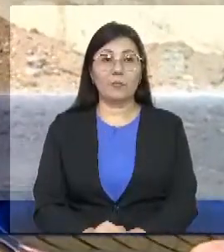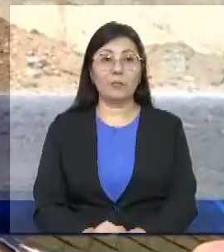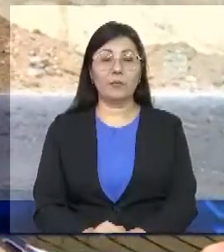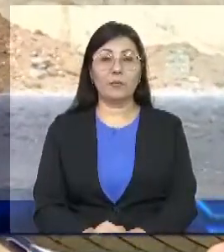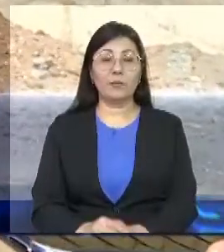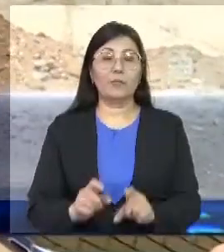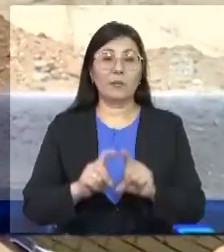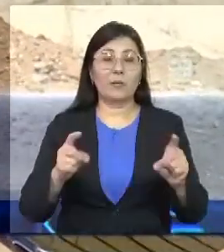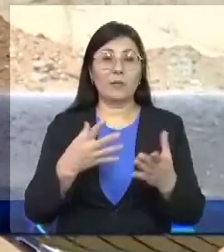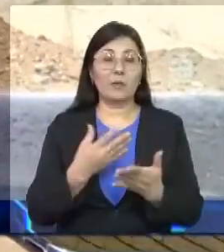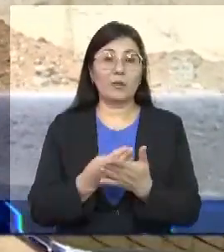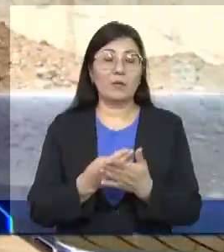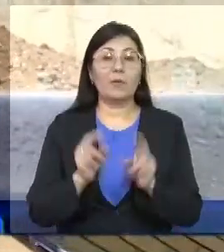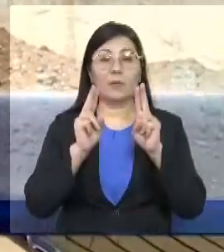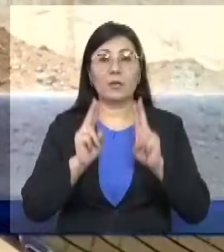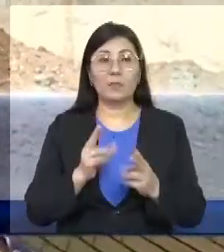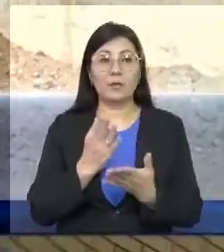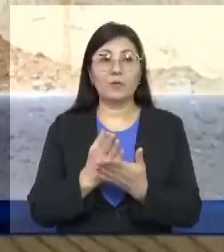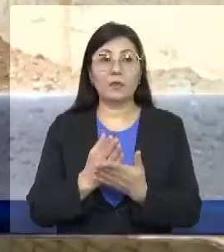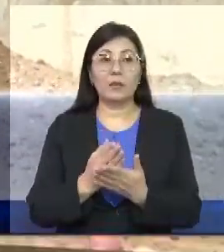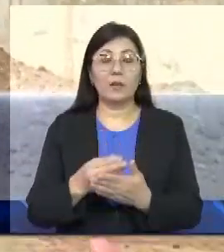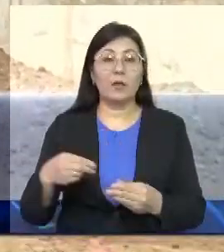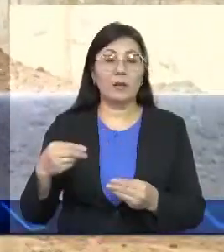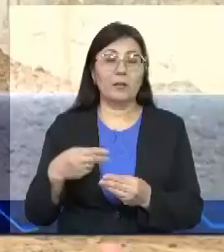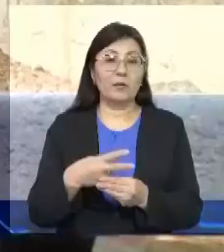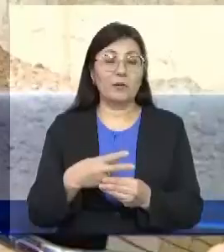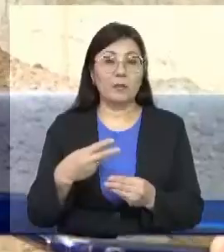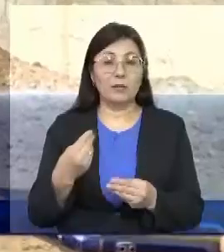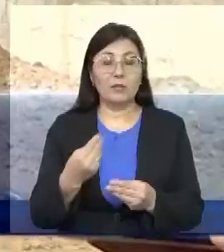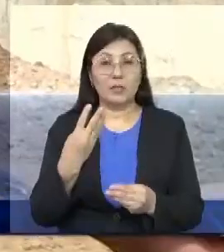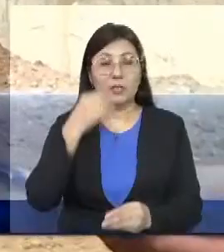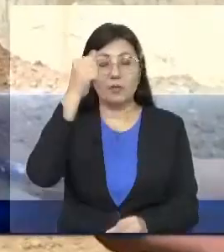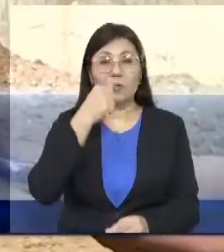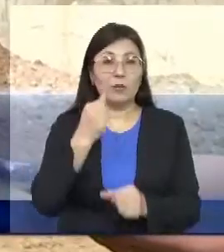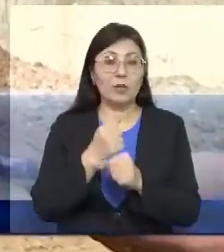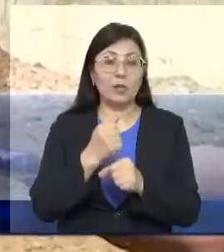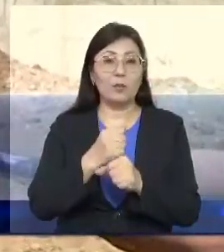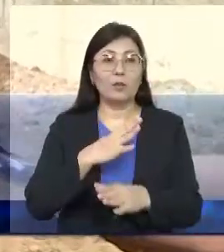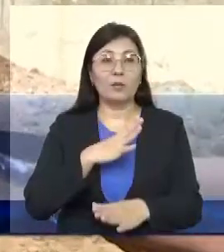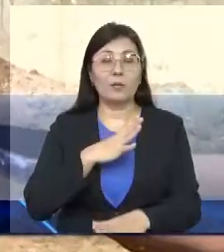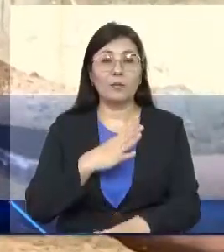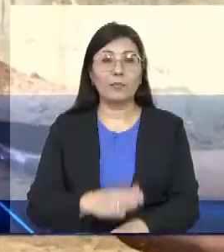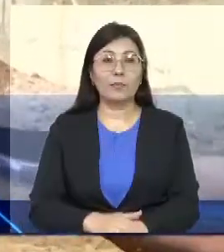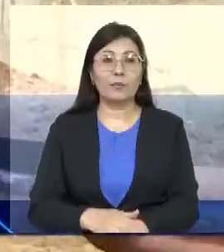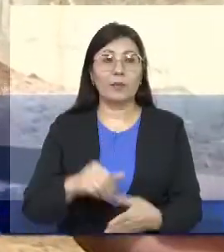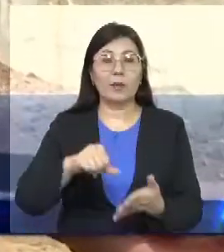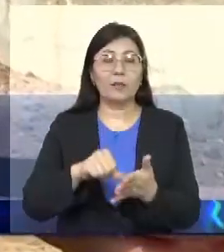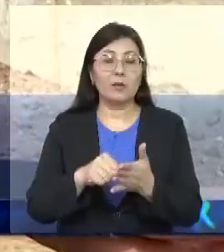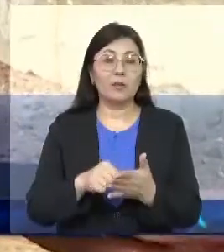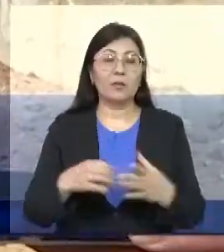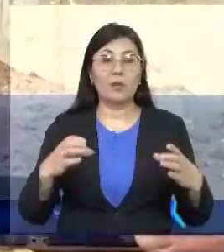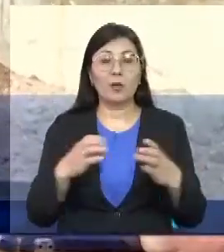Школа со своими традициями. 2014 года школа искусств Каргалинского района является членом клуба